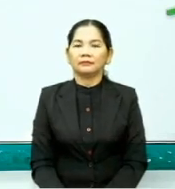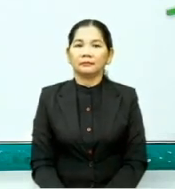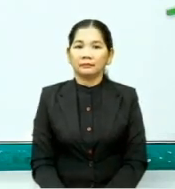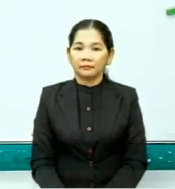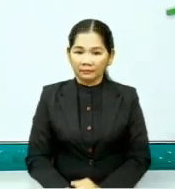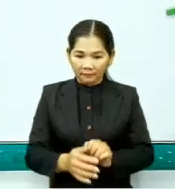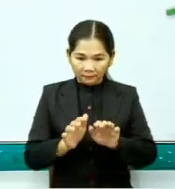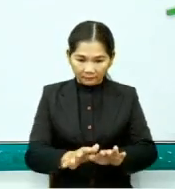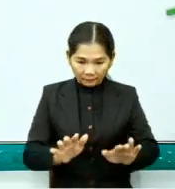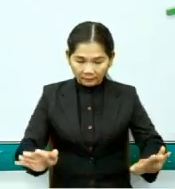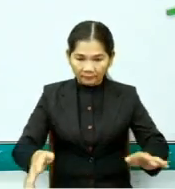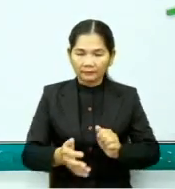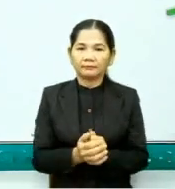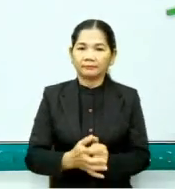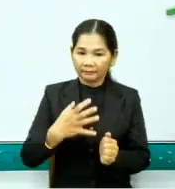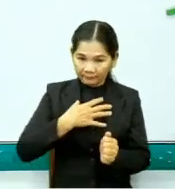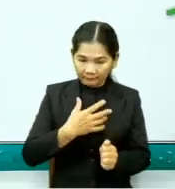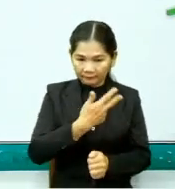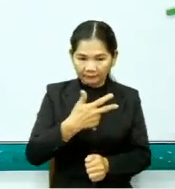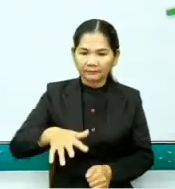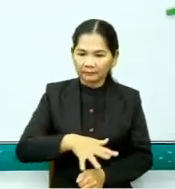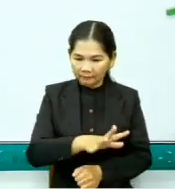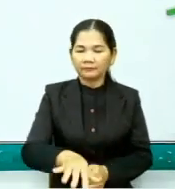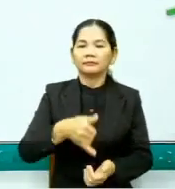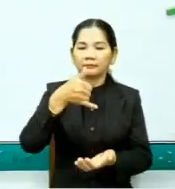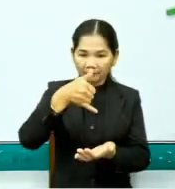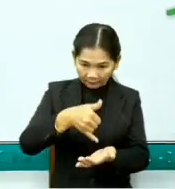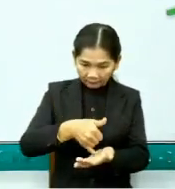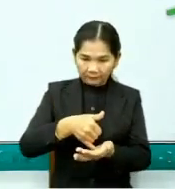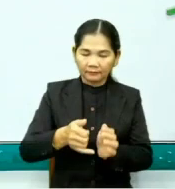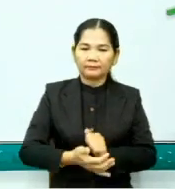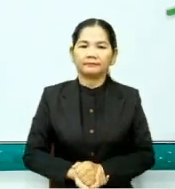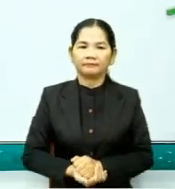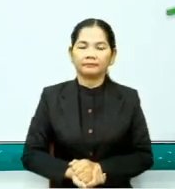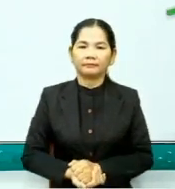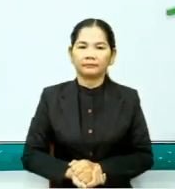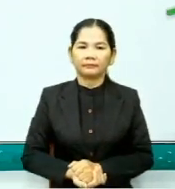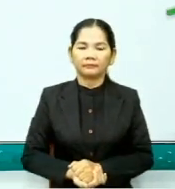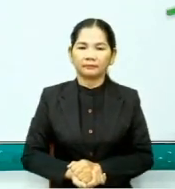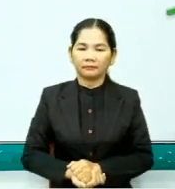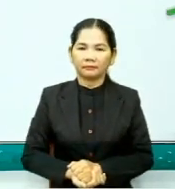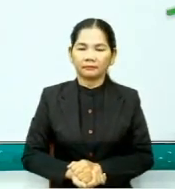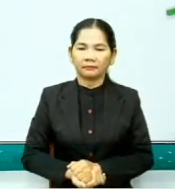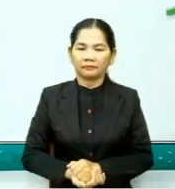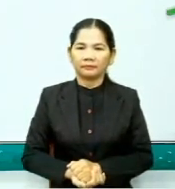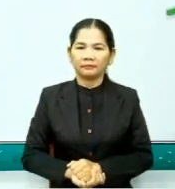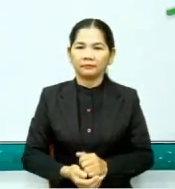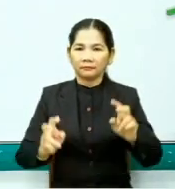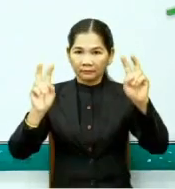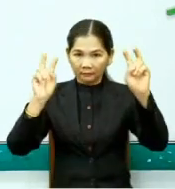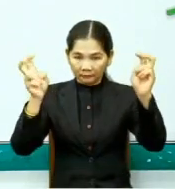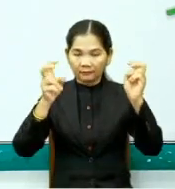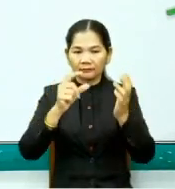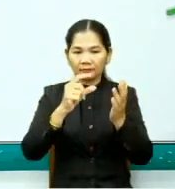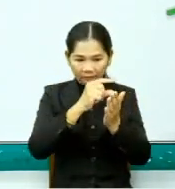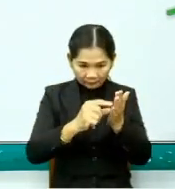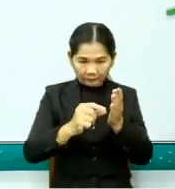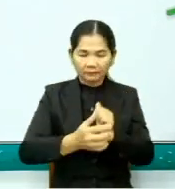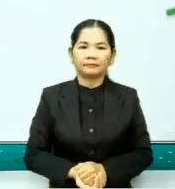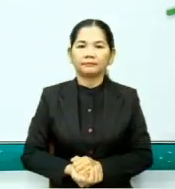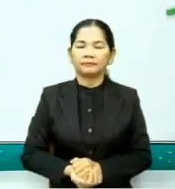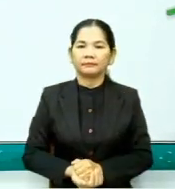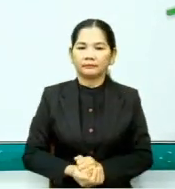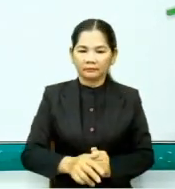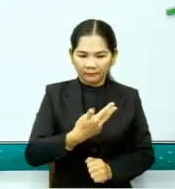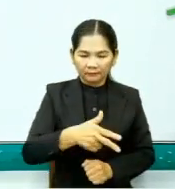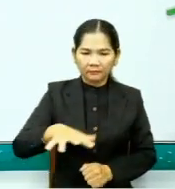chà con tặng ạc nìa chà chẳng phía xa khám ai dừng thằng ngày ní nà con chà chẳng nẹ cừu am chùm nón chương ôi con tặng ạc nìa chà